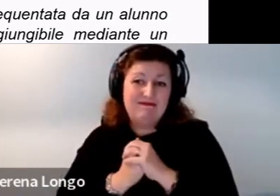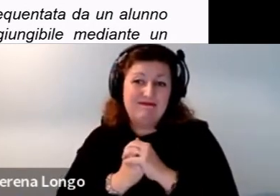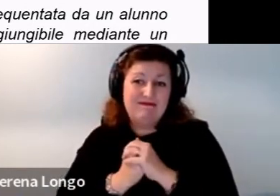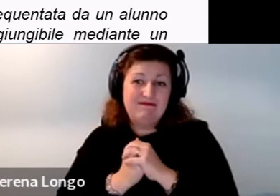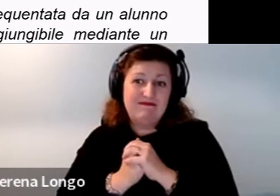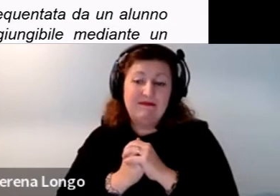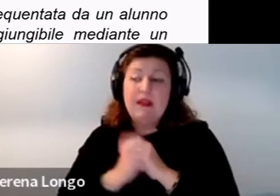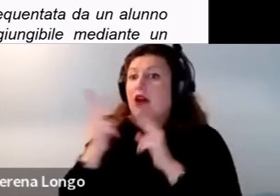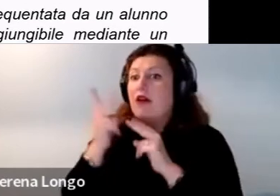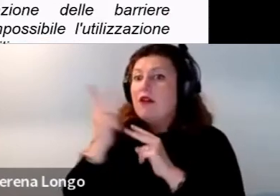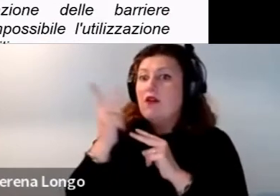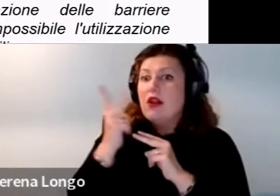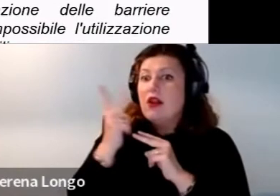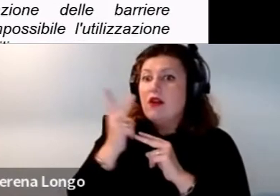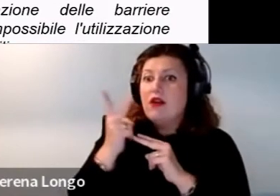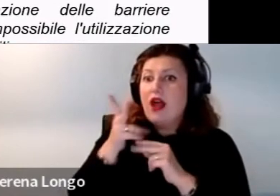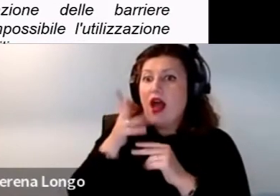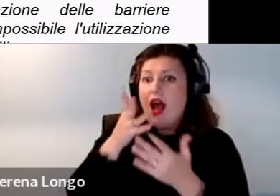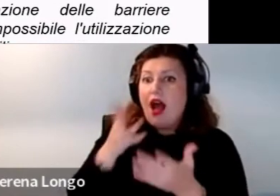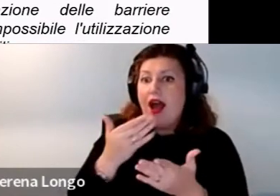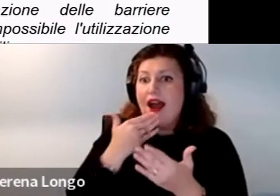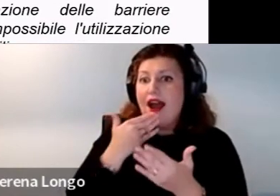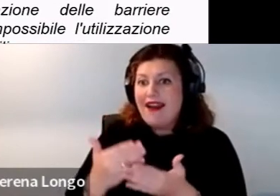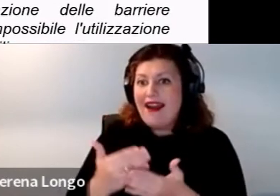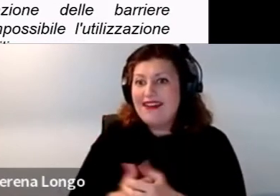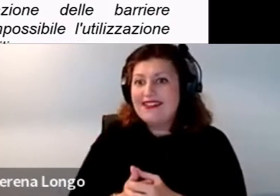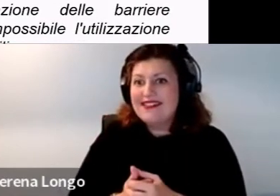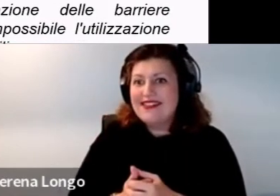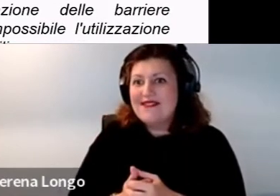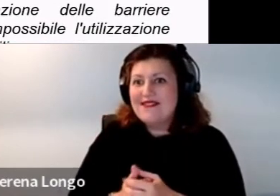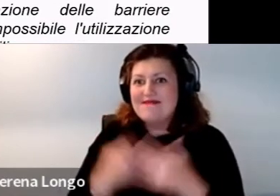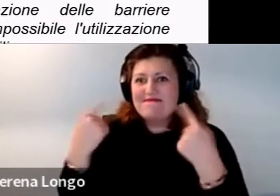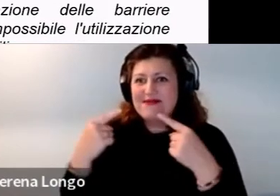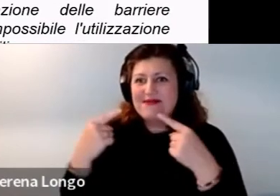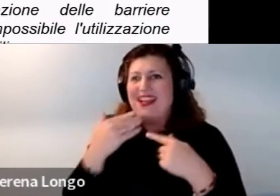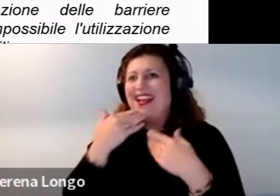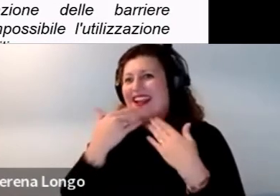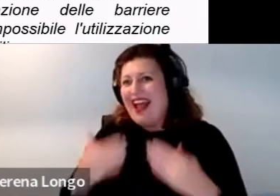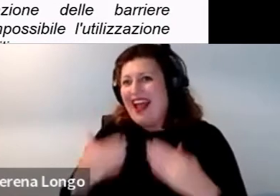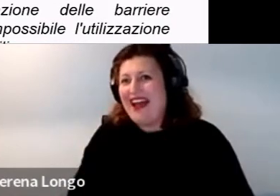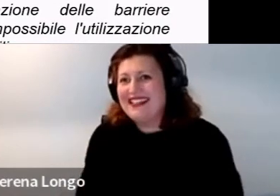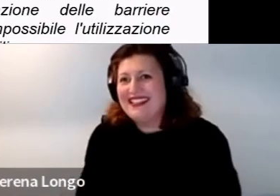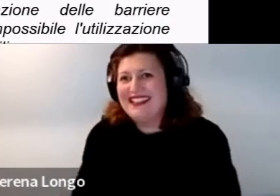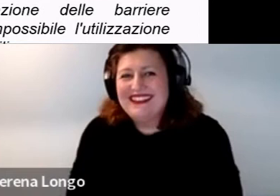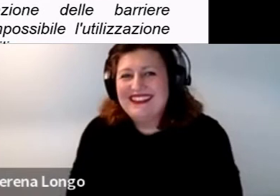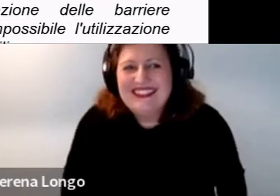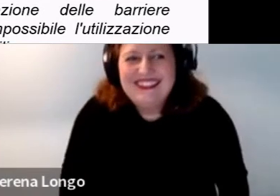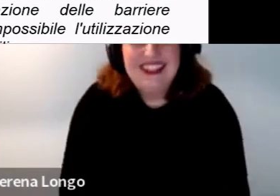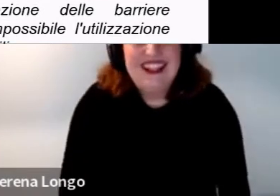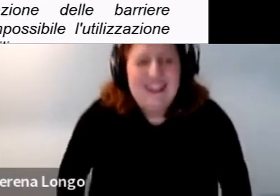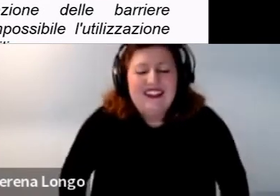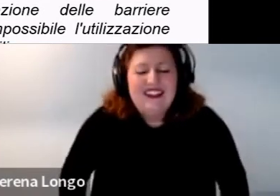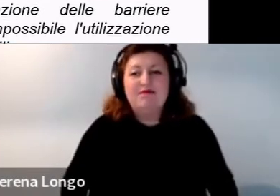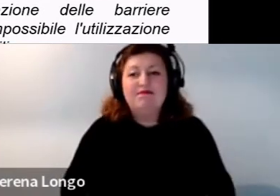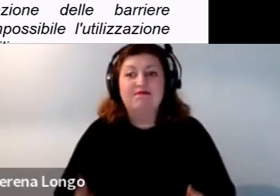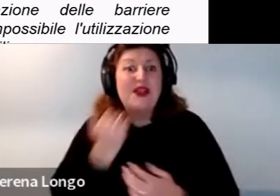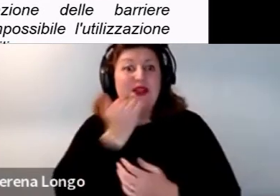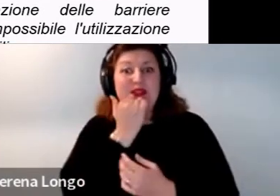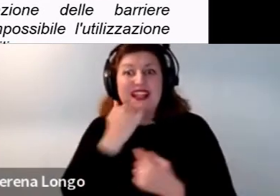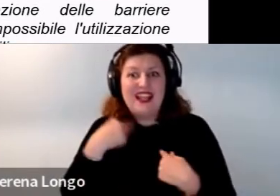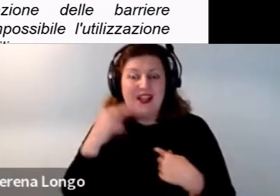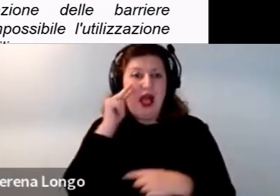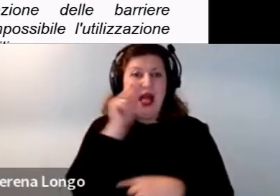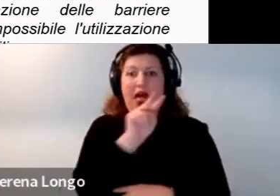Ah sì, scusate, okay, eccolo. Perfetto, così, qui, perfetto. Sono. Grazie della correzione. Niente. Perché le guardo